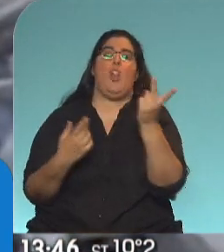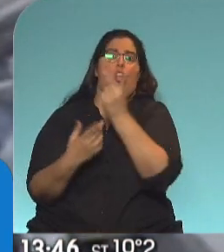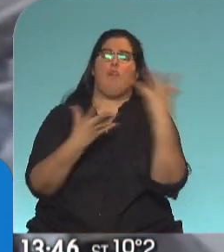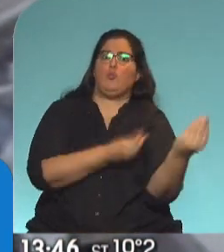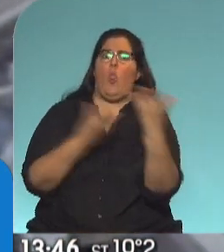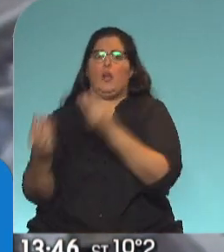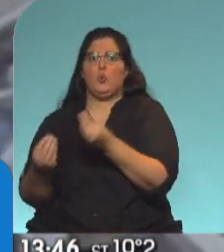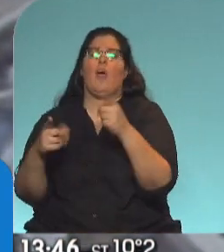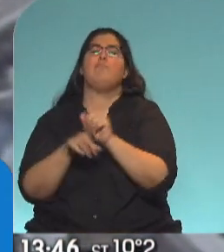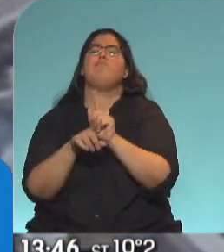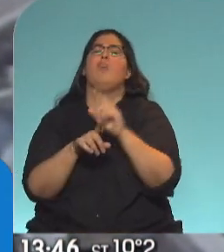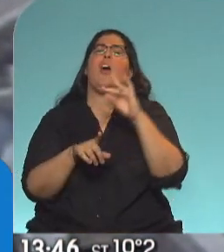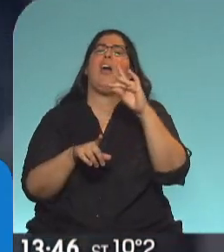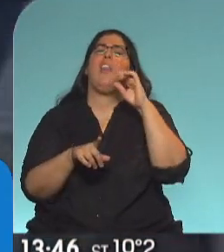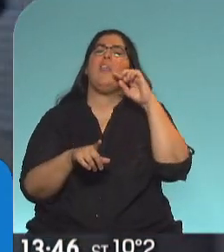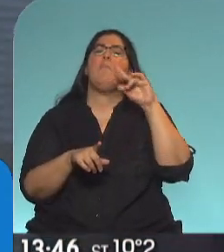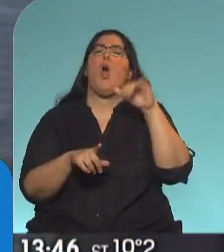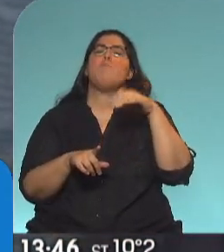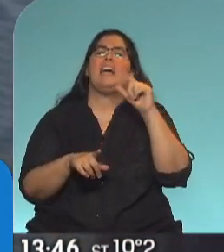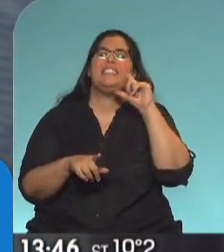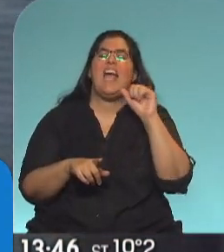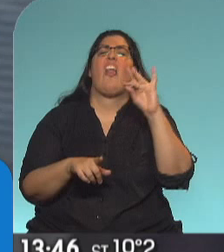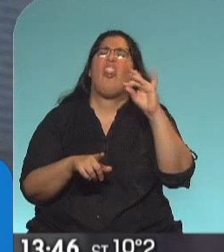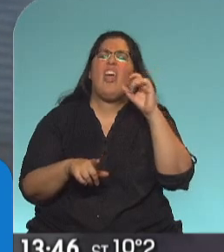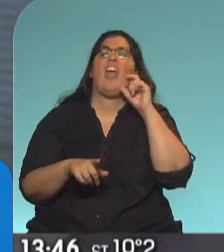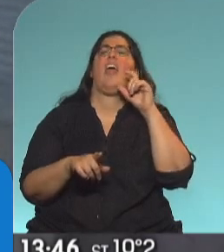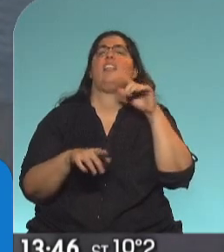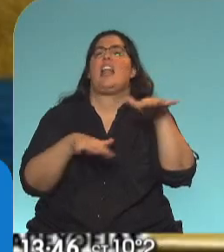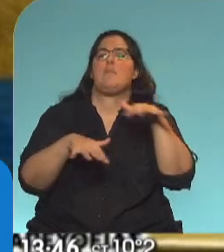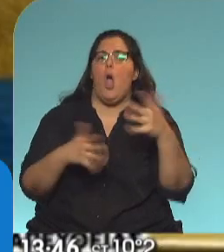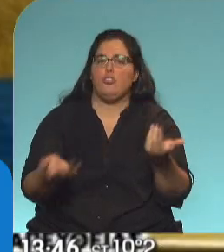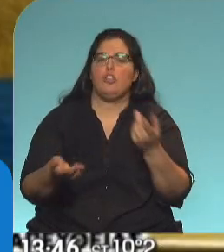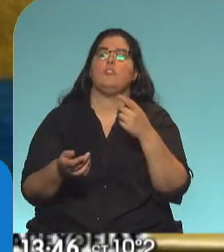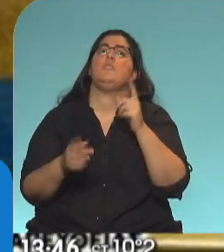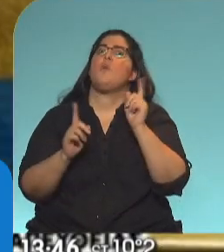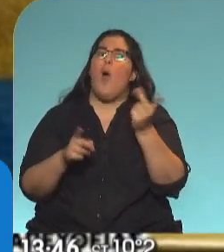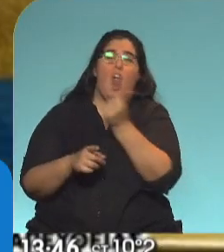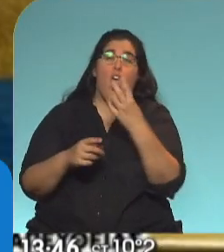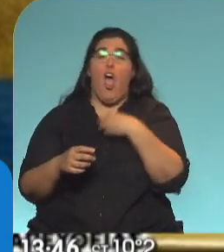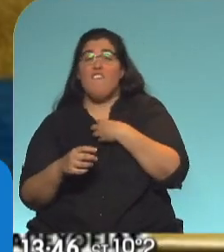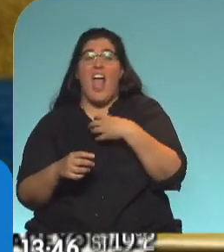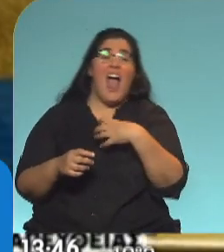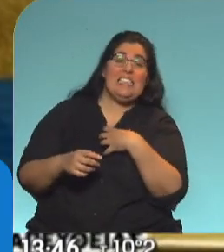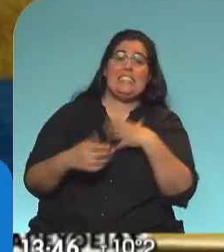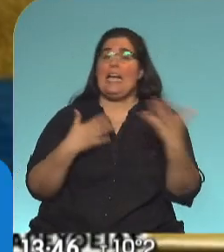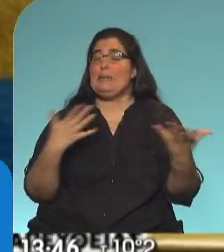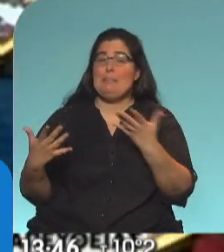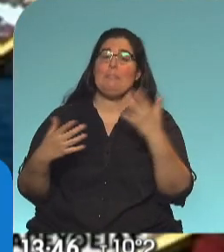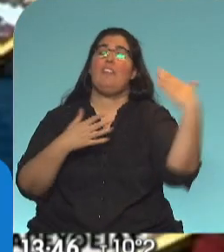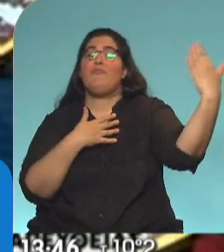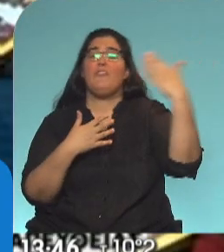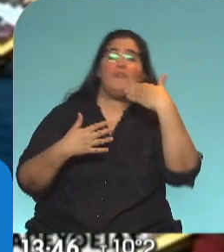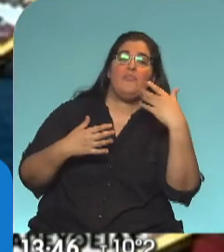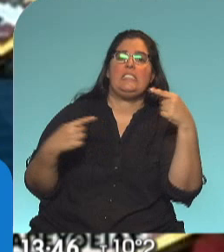denominó diplomacia de terremotos. Sin embargo, la desconfianza recíproca y la retórica confrontativa